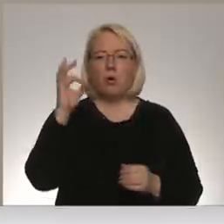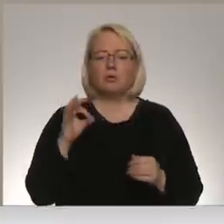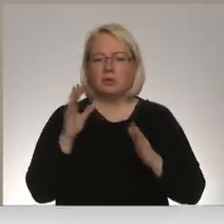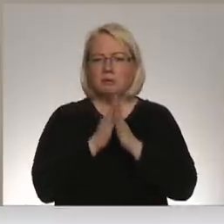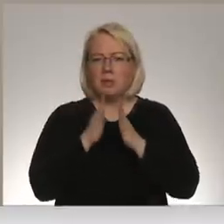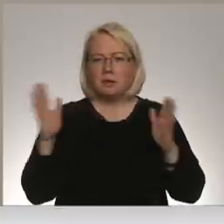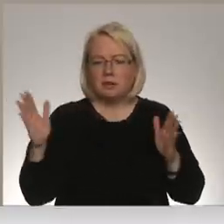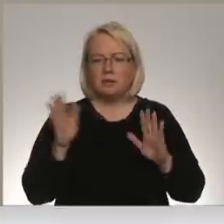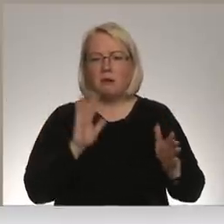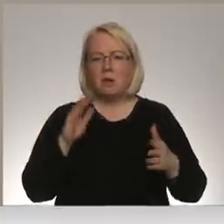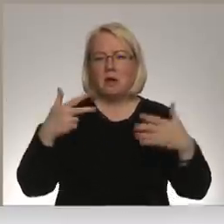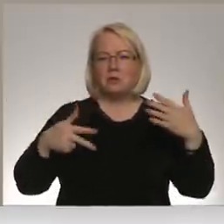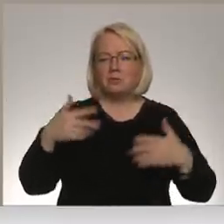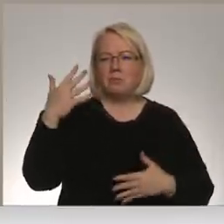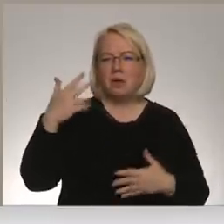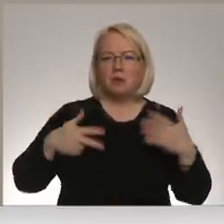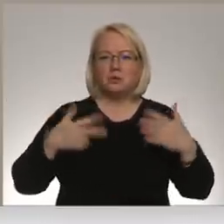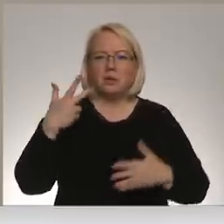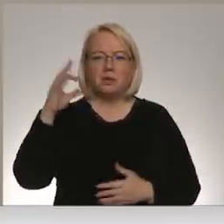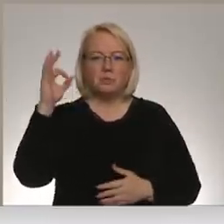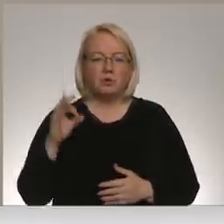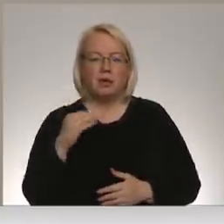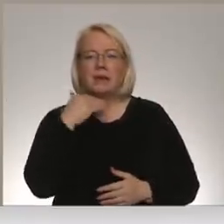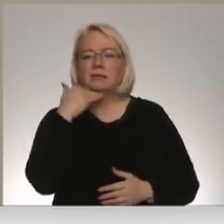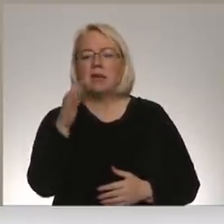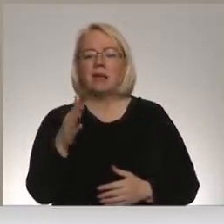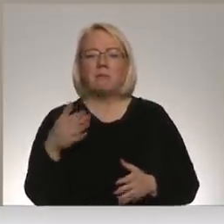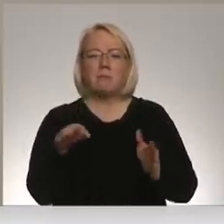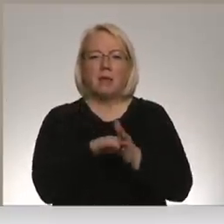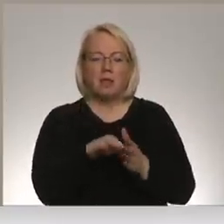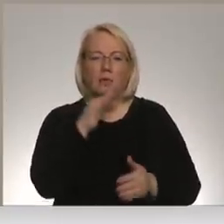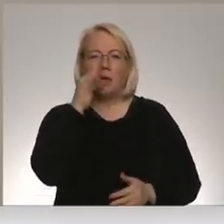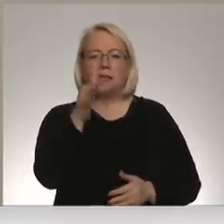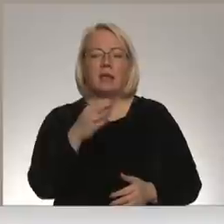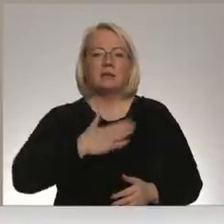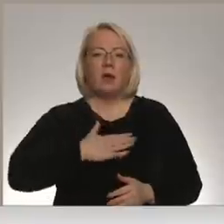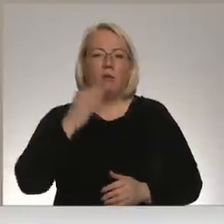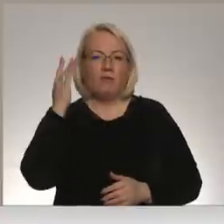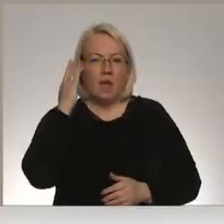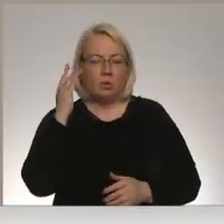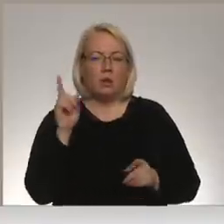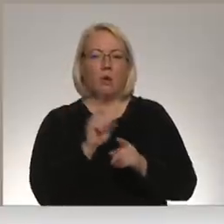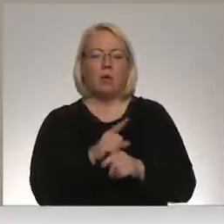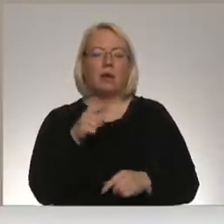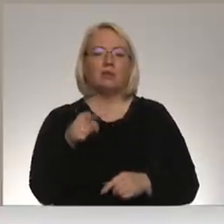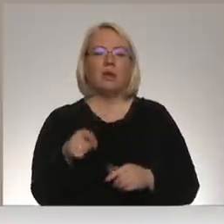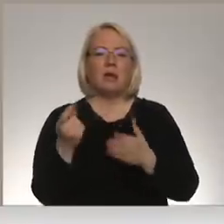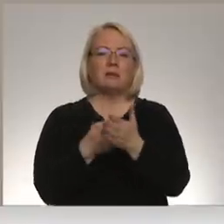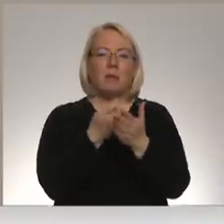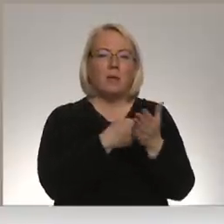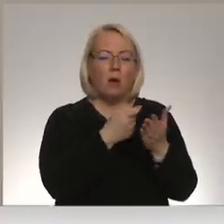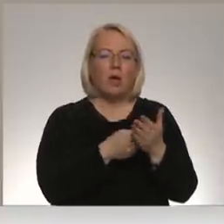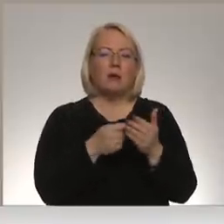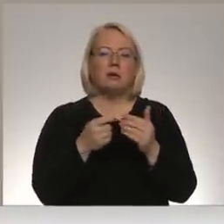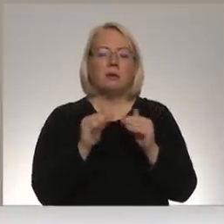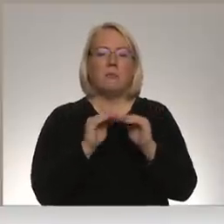apmēram 85-89%, kas vispār negrib piedalīties, paust savu viedokli šajās aptaujās. Un arī tie, kas šajās aptaujās, nu, pamatā